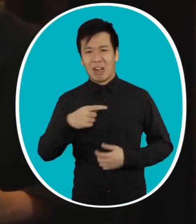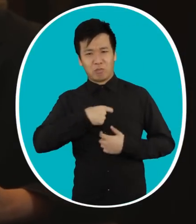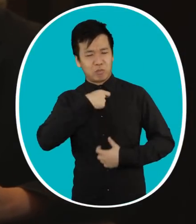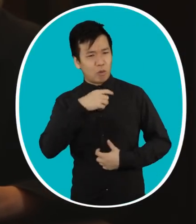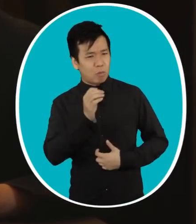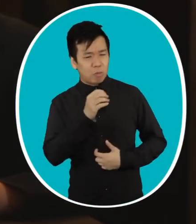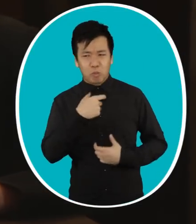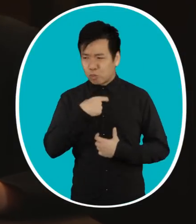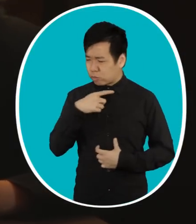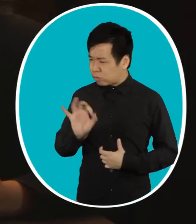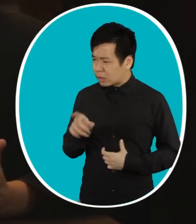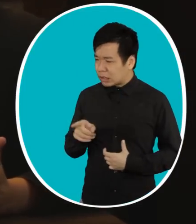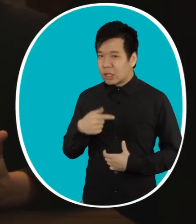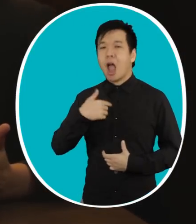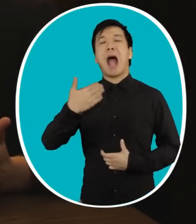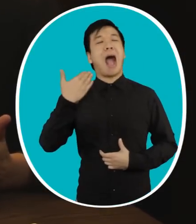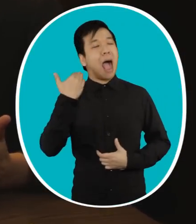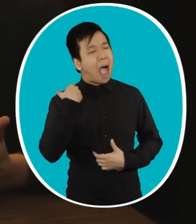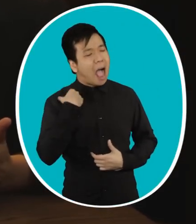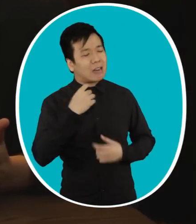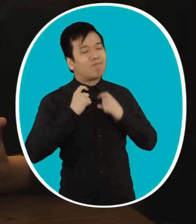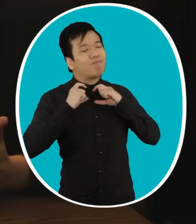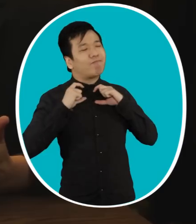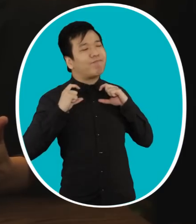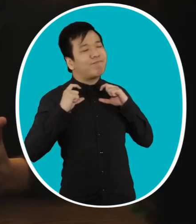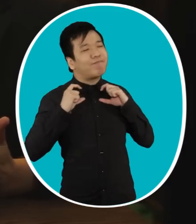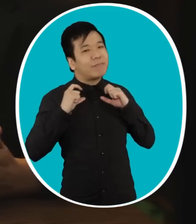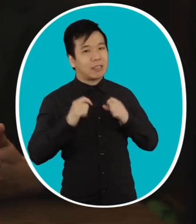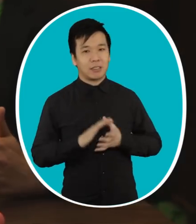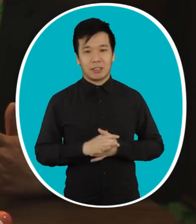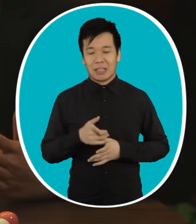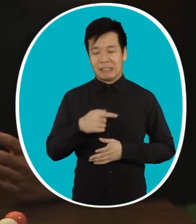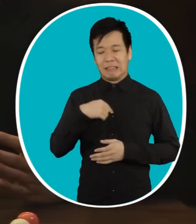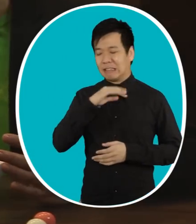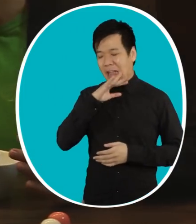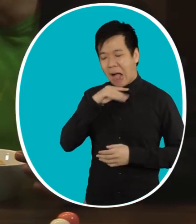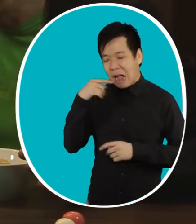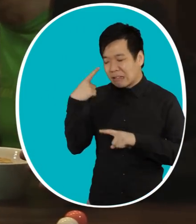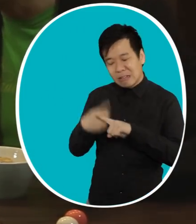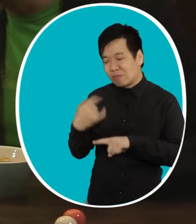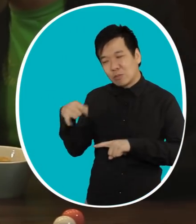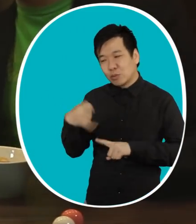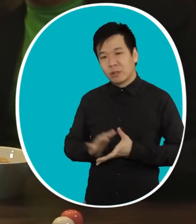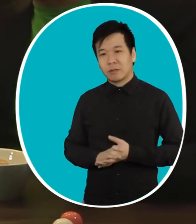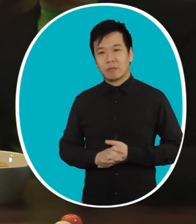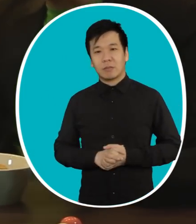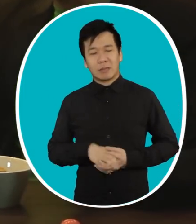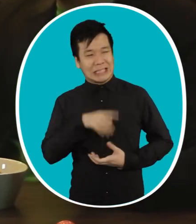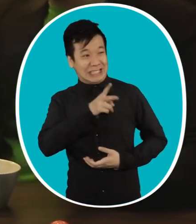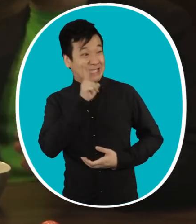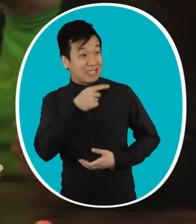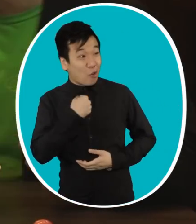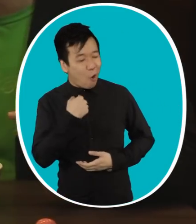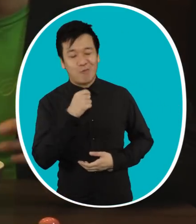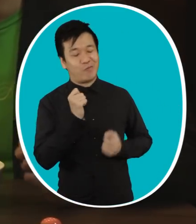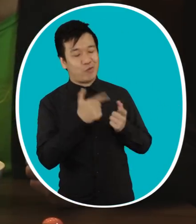嘅， 我以前打煲胎噶嘛。 唉，扮得你唔似，真系假的真不了啊！真系 点都唔会似我噶啦，因